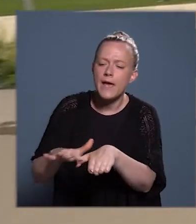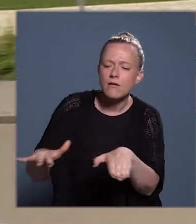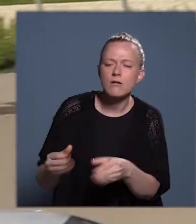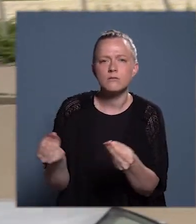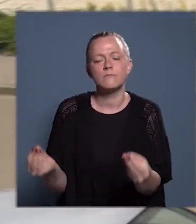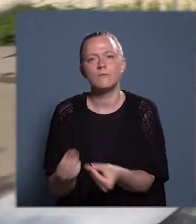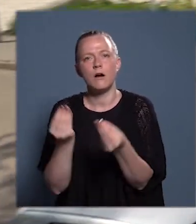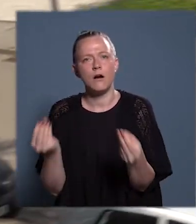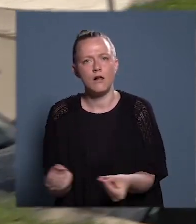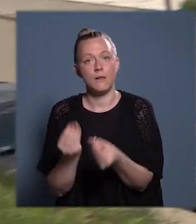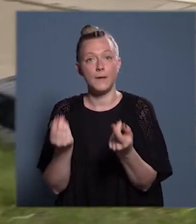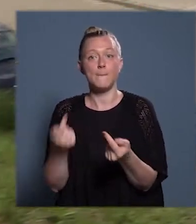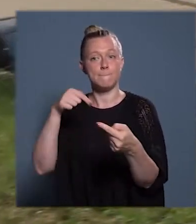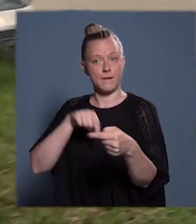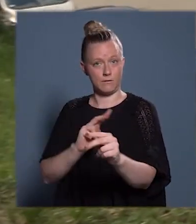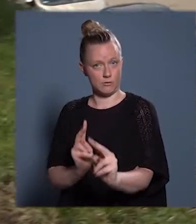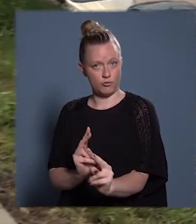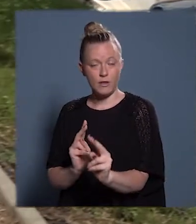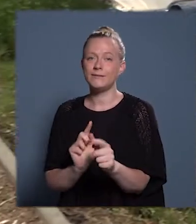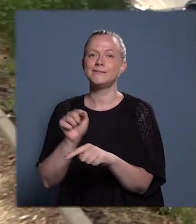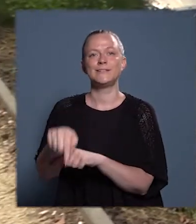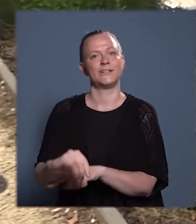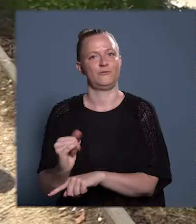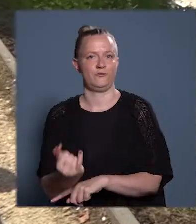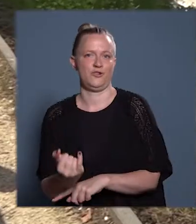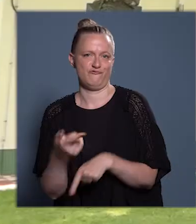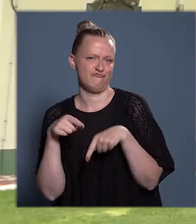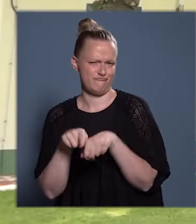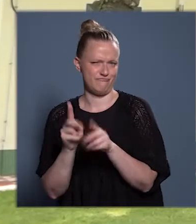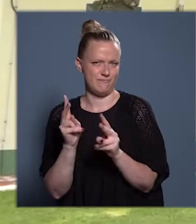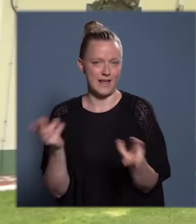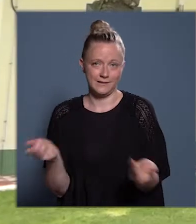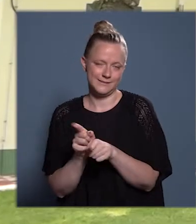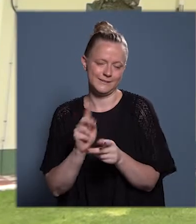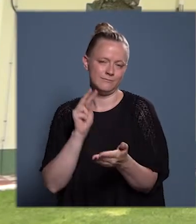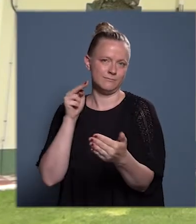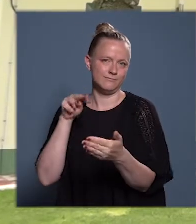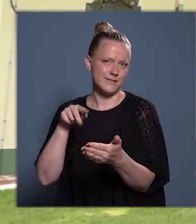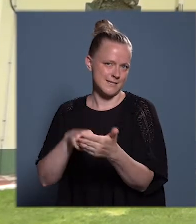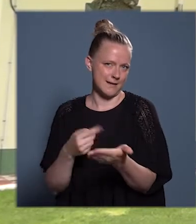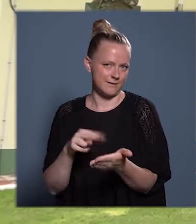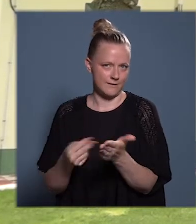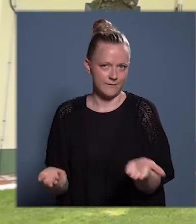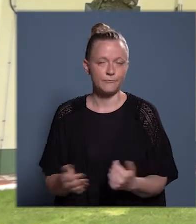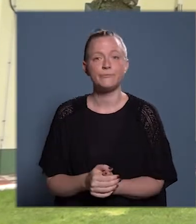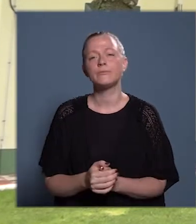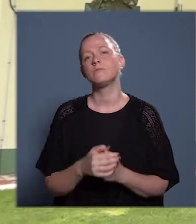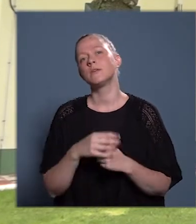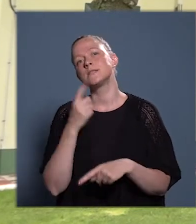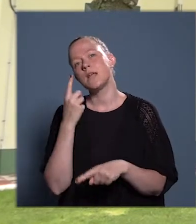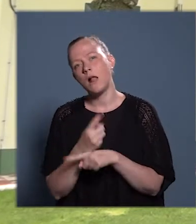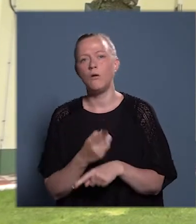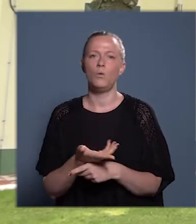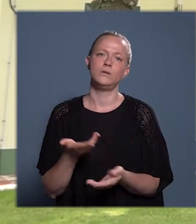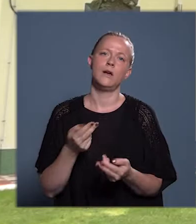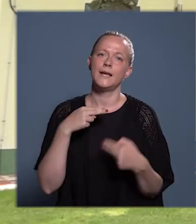ami bentre is üzemel, meg kívülre is egy ilyen fregoli, akkor tovább a szálloda, meg az étterem felajánlottak,